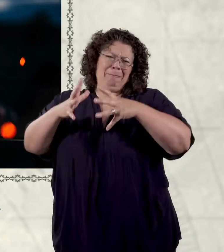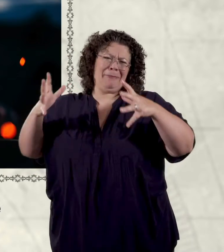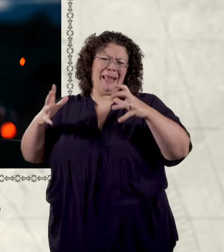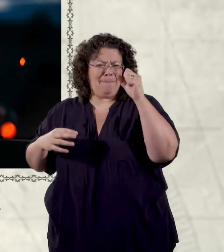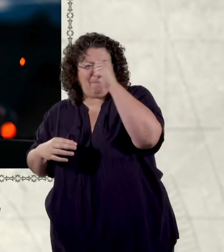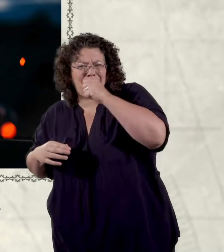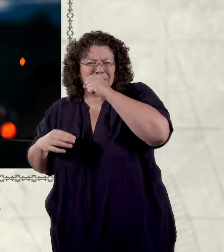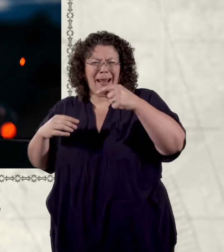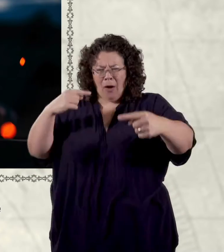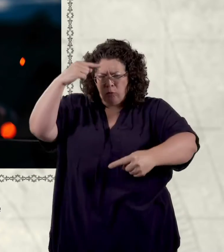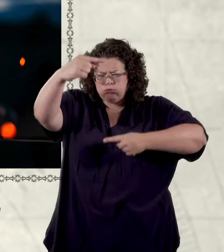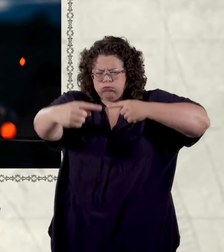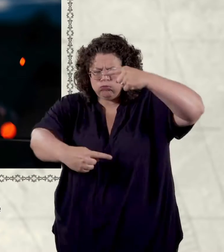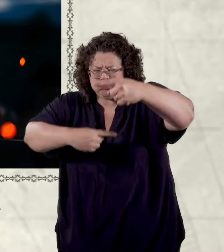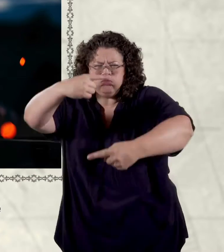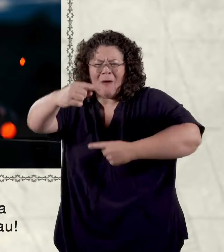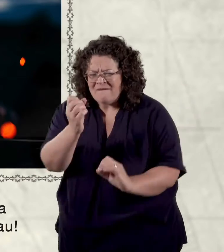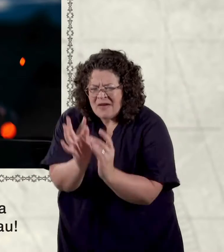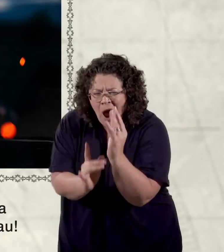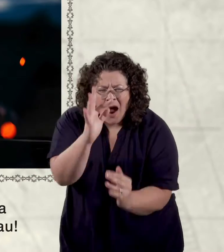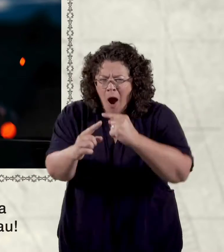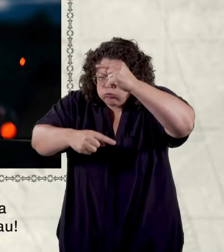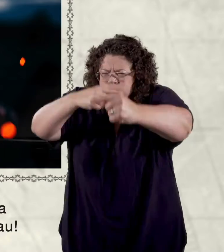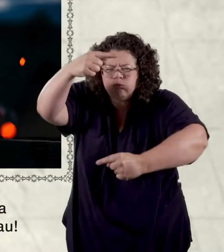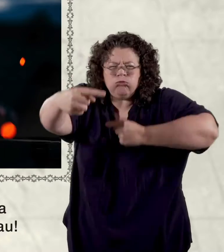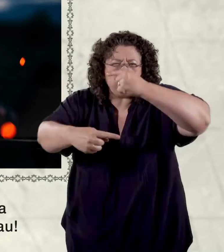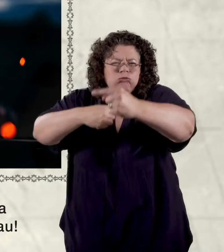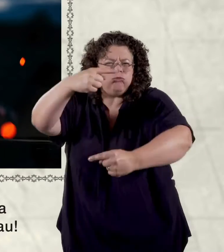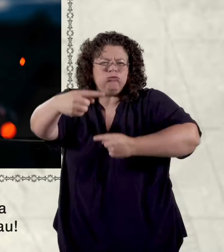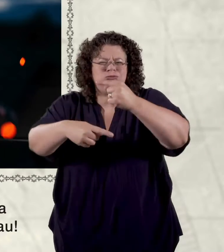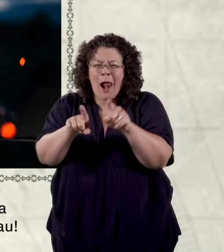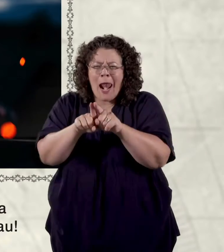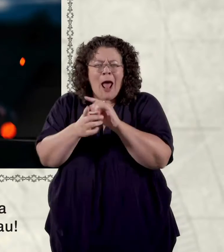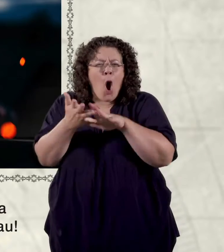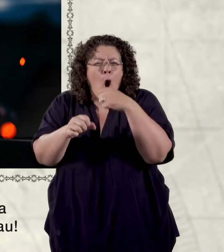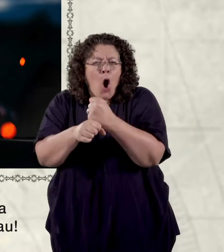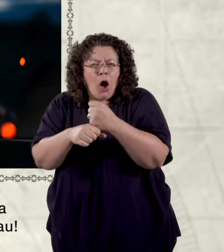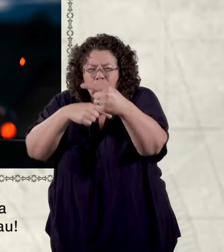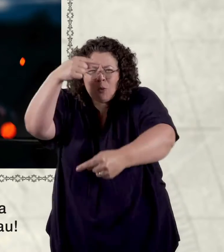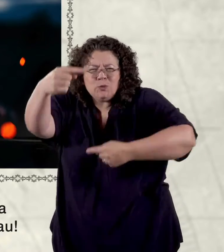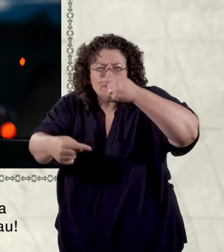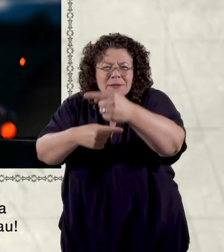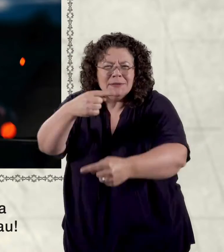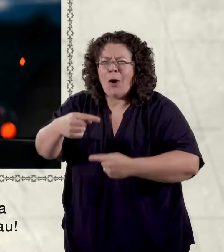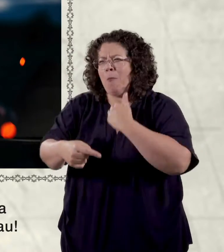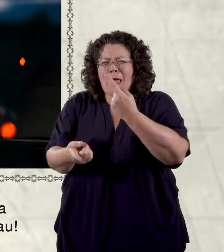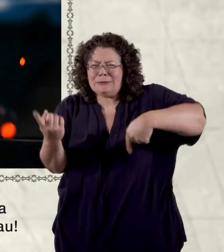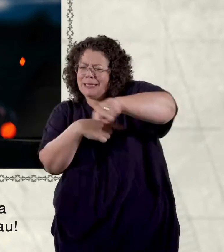fysa yna fochyn mawr yn rhostio dros danllwyth o dan a mi o'na ddawnsio